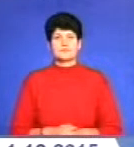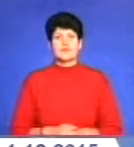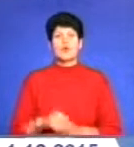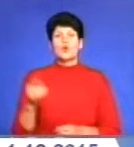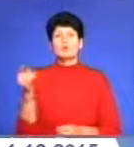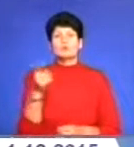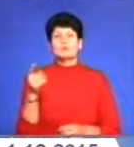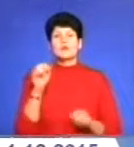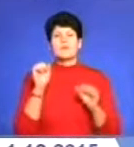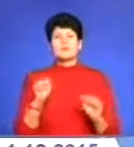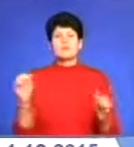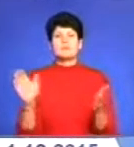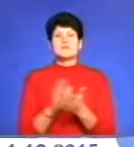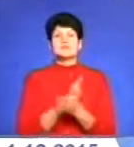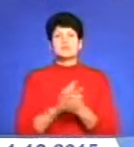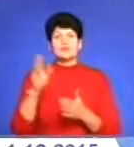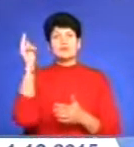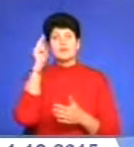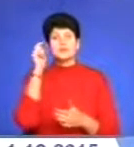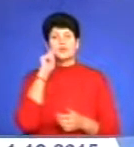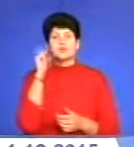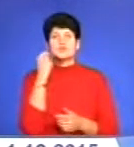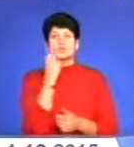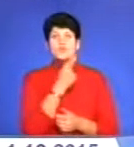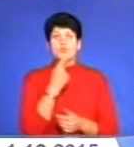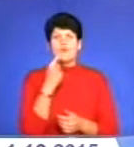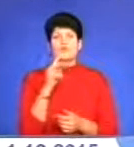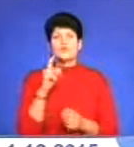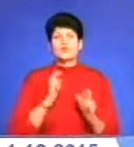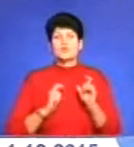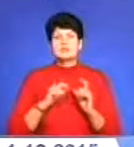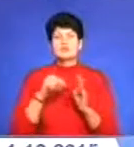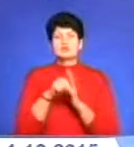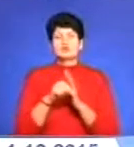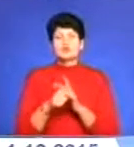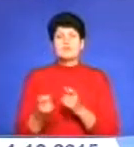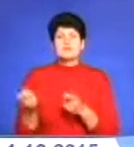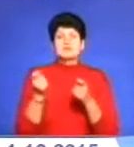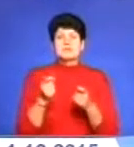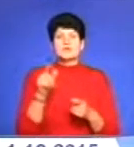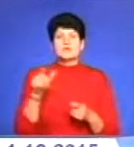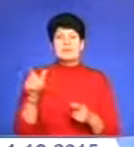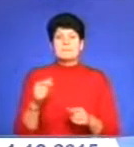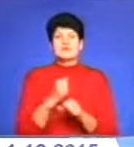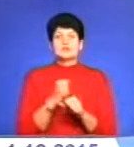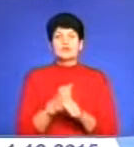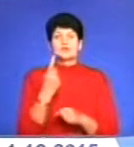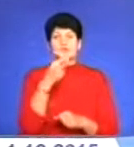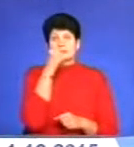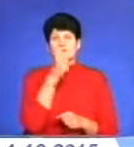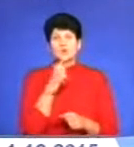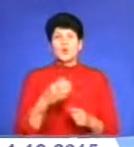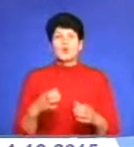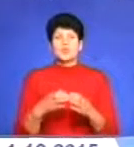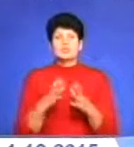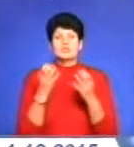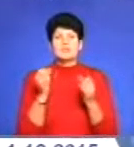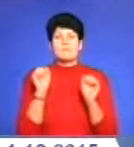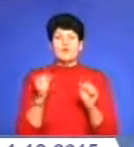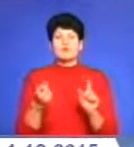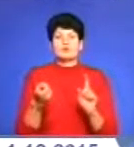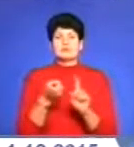У Тернополі можна безкоштовно вивчити українську мову. Курси для внутрішньопереміщених осіб працюють уже місяць. До групи ще можна долучатися.